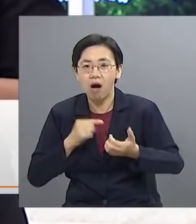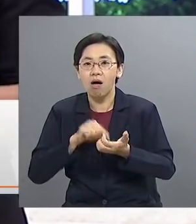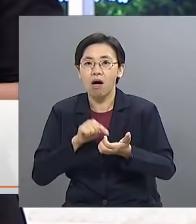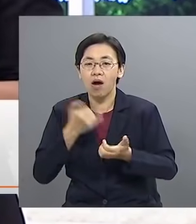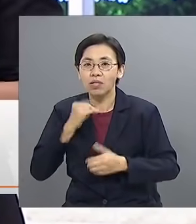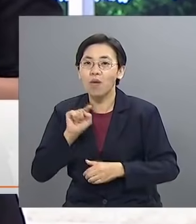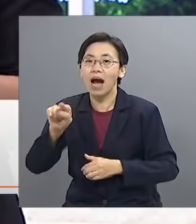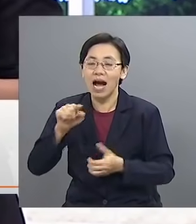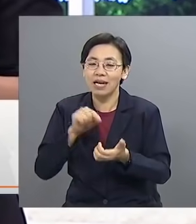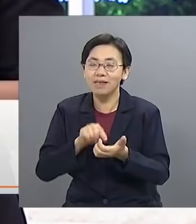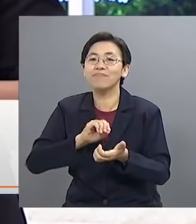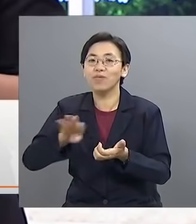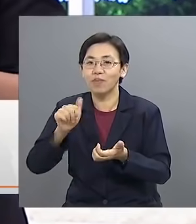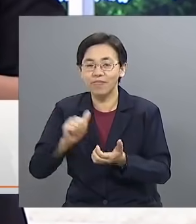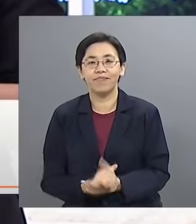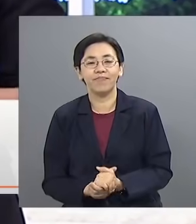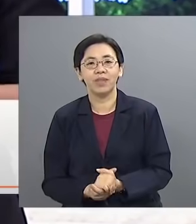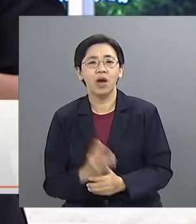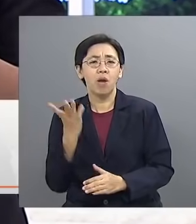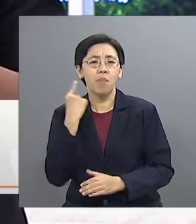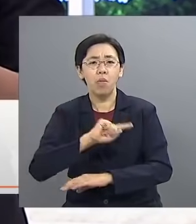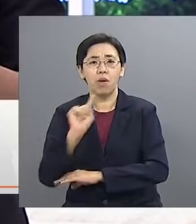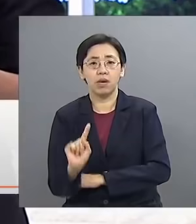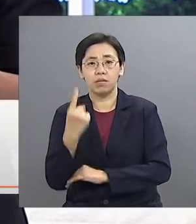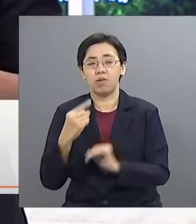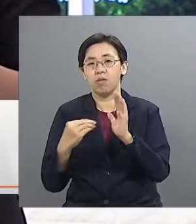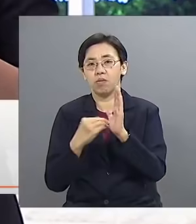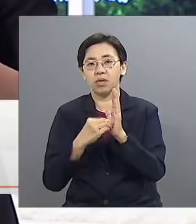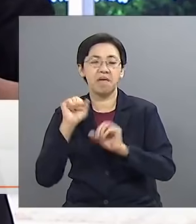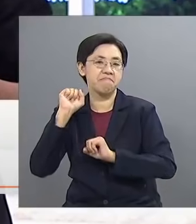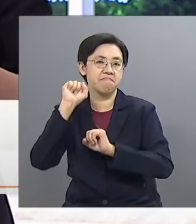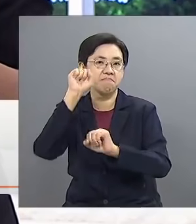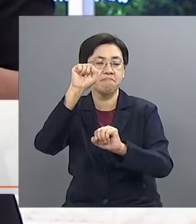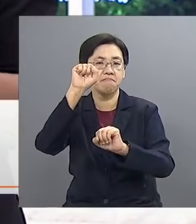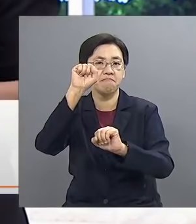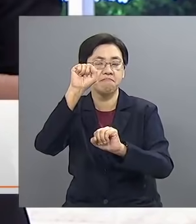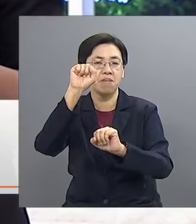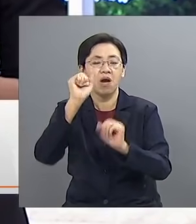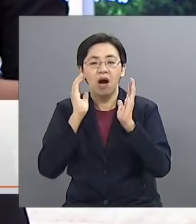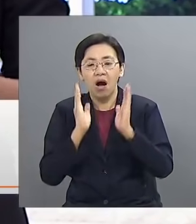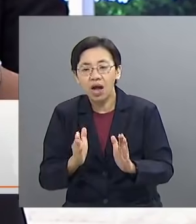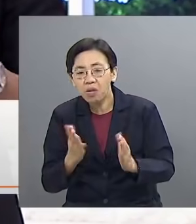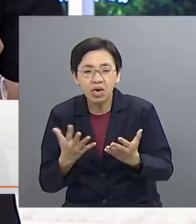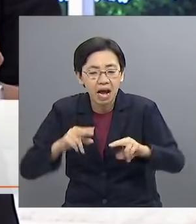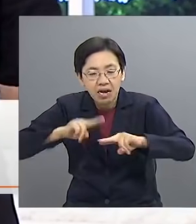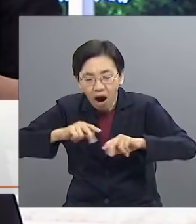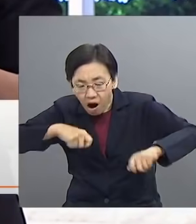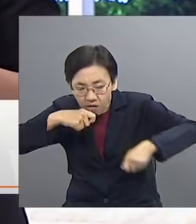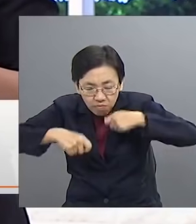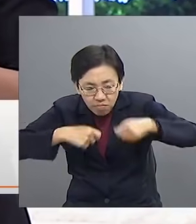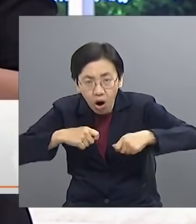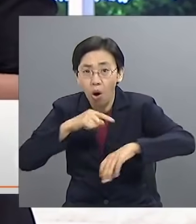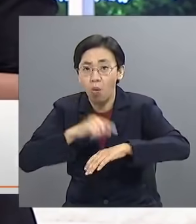นี้เป็นวันแรกนะคะที่กรุงเทพมหานครนั้นมีการประกาศห้ามไม่ให้มีบุคคลนั่งรับประทานอาหารในร้านตั้งแต่3 ทุ่มจ